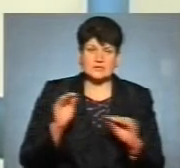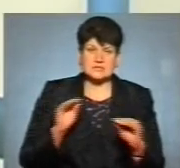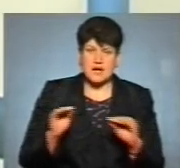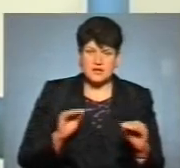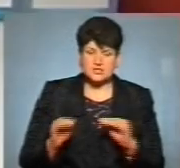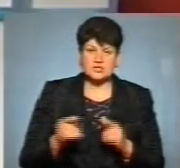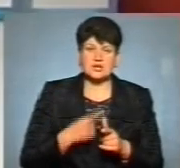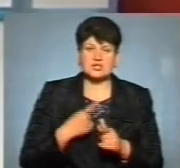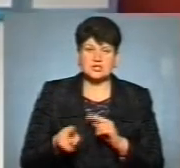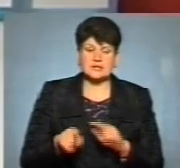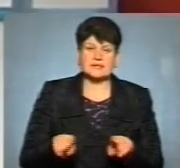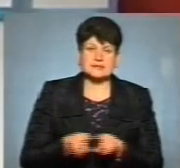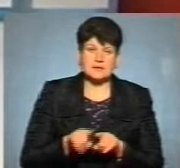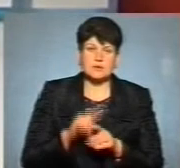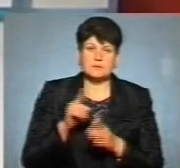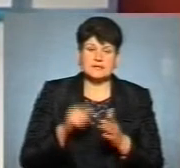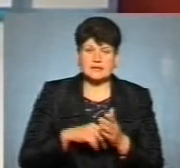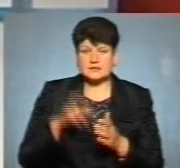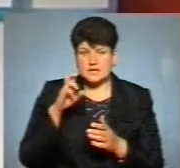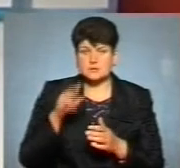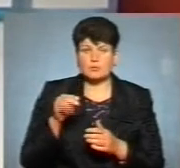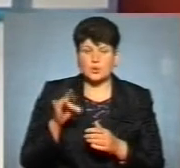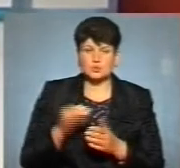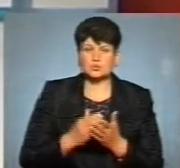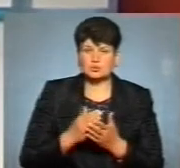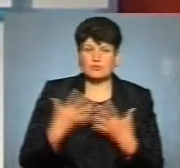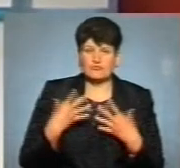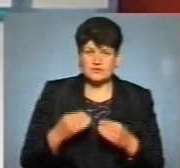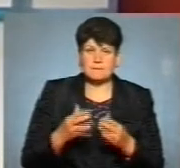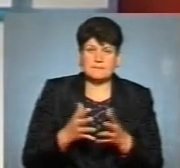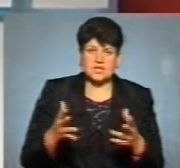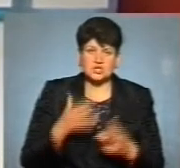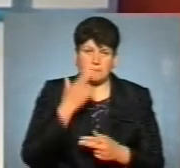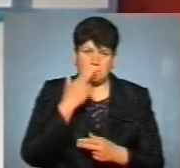так само по питаннях Держпродспоживслужби, вони більше вже пристосовані.